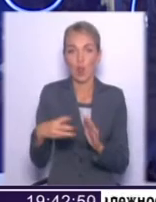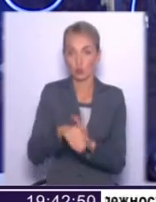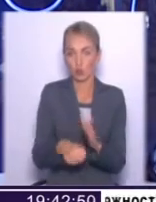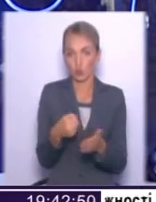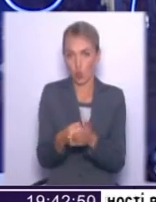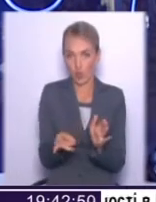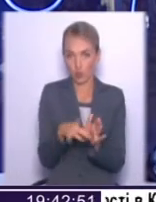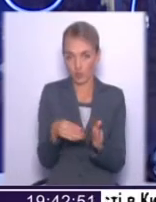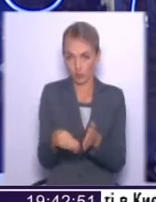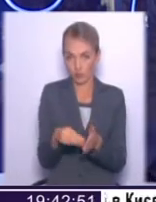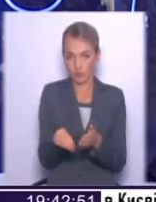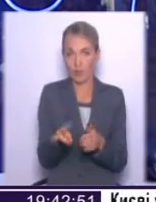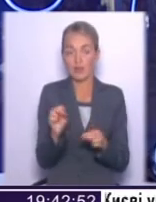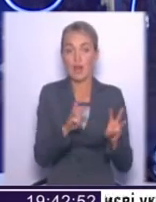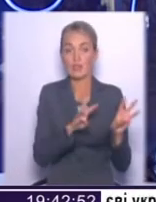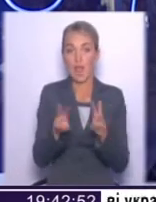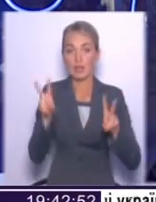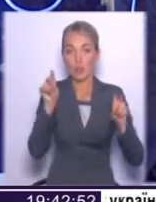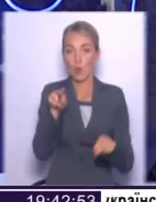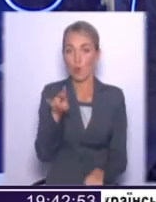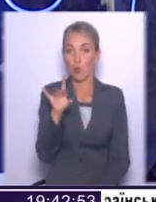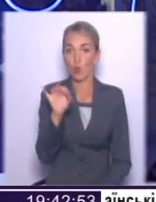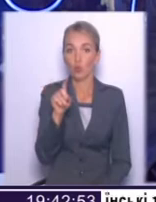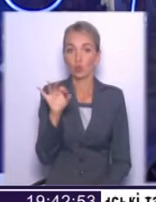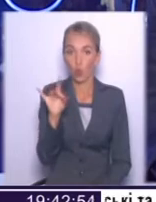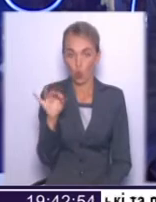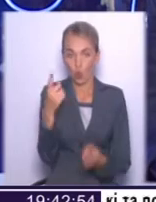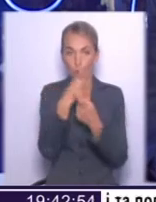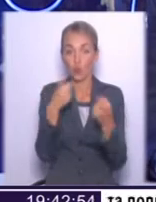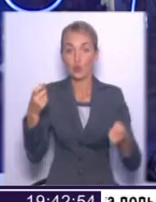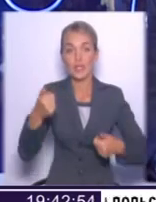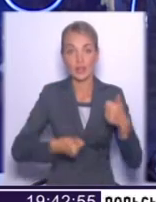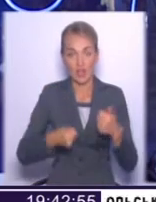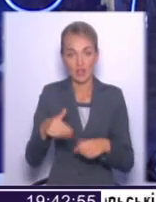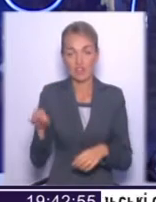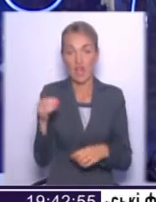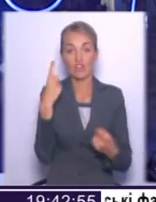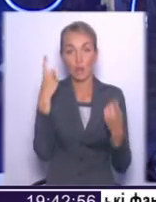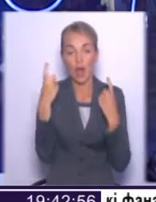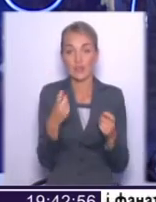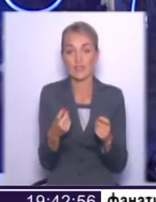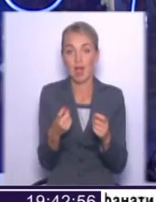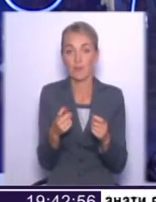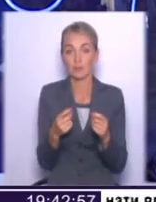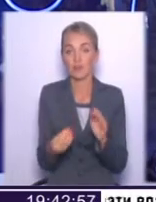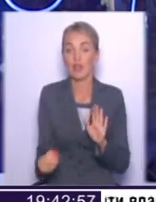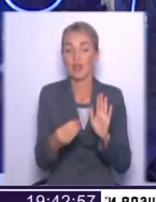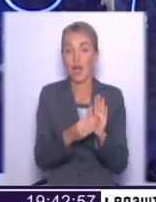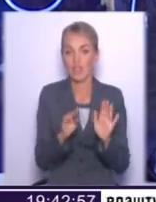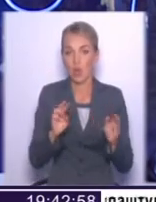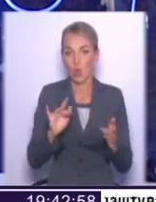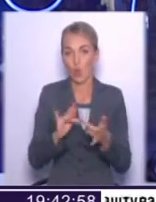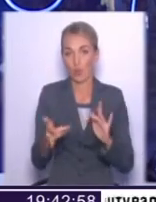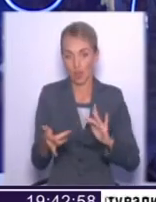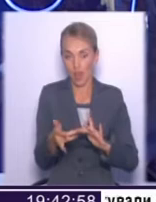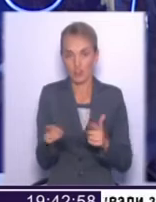На сайті ProZorro оголошується тендер. Вся інформація, вона викладається онлайн. Де б ви не знаходилися як продавець, чи у Києві,